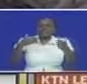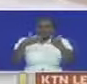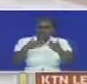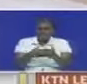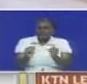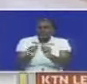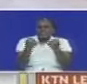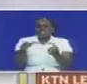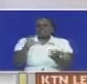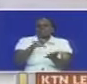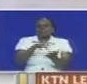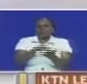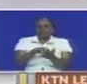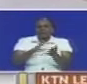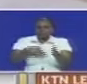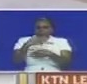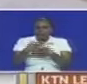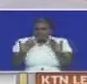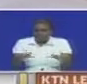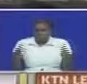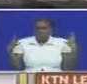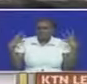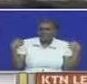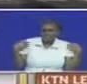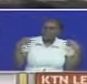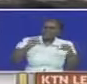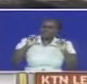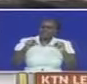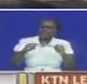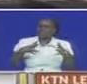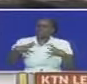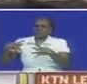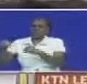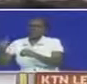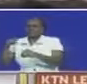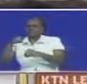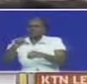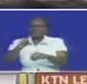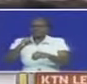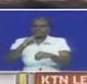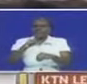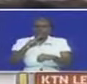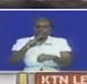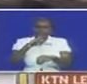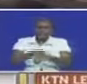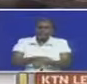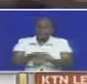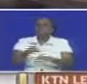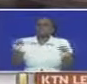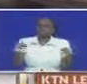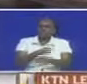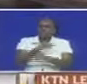kutoka lindi hili. Baada ya kumaliza hiyo matraining, hawezi kwa hesabu kurutu amechukua ama nani, any trainee hawezi